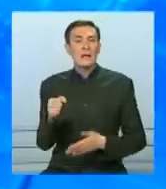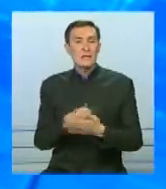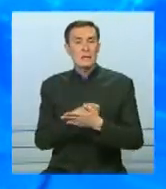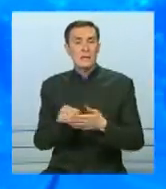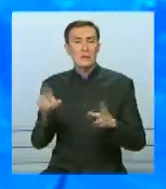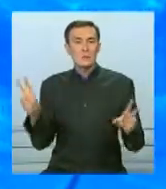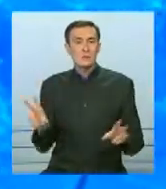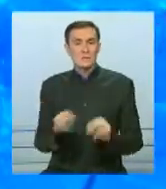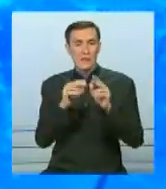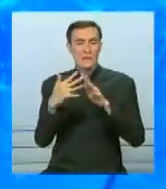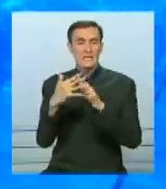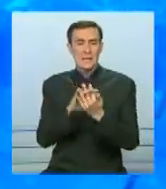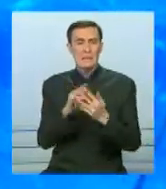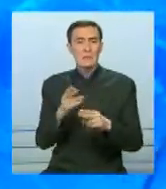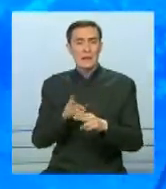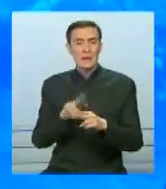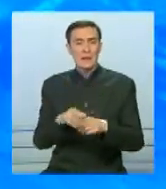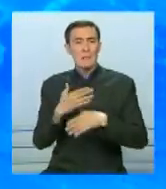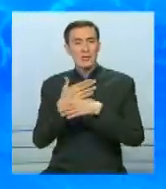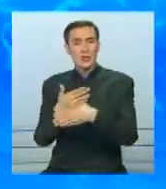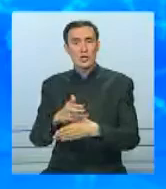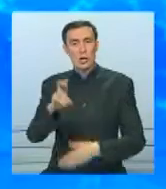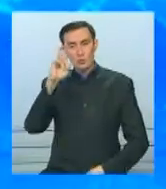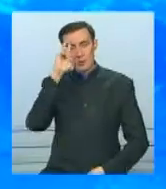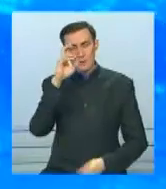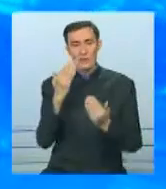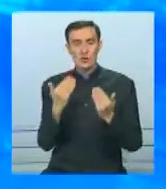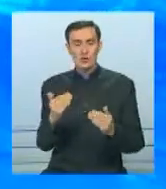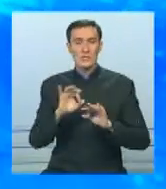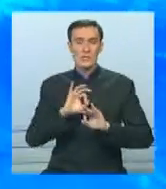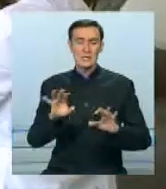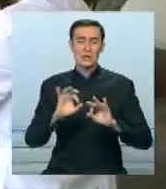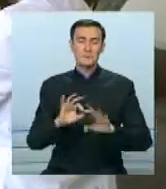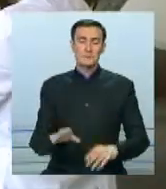успеха и какую поддержку при этом получили от государства, следующий материал.